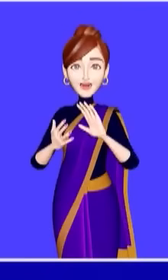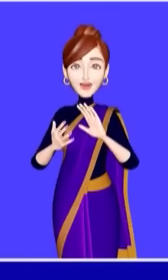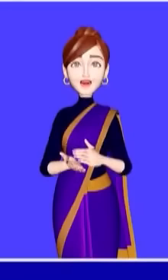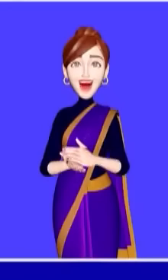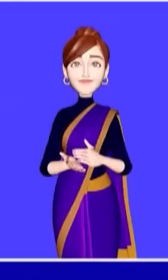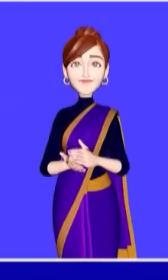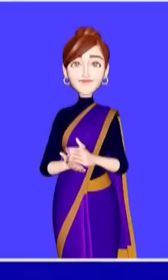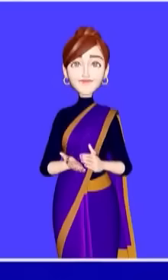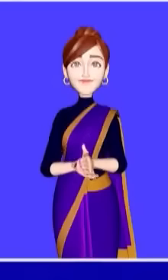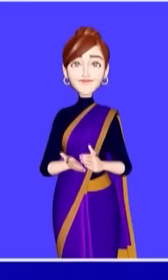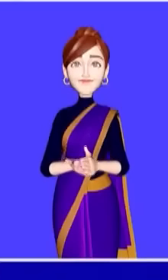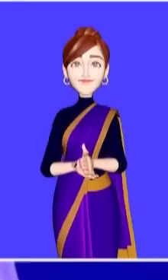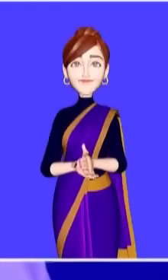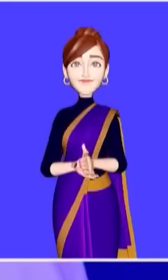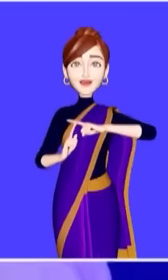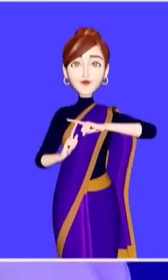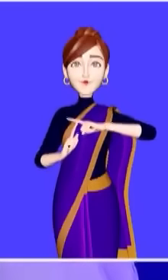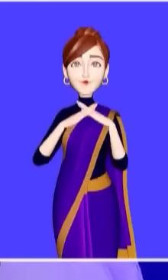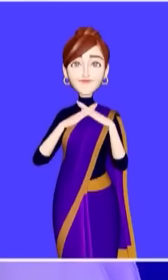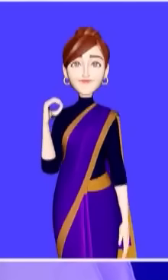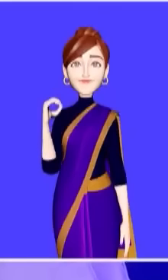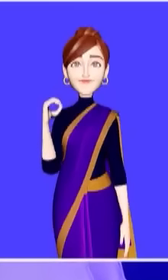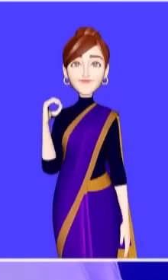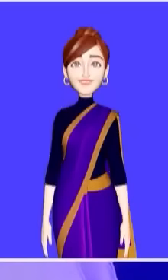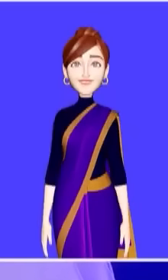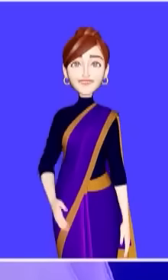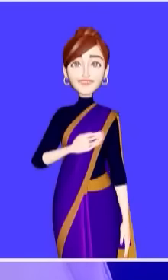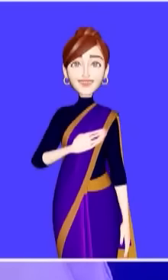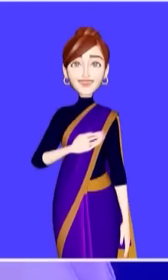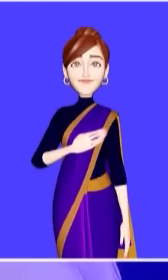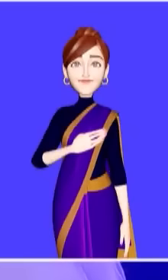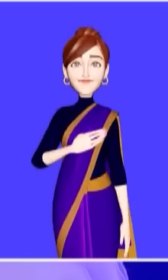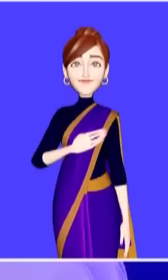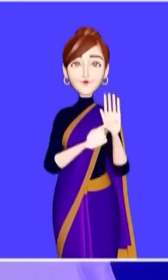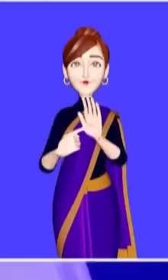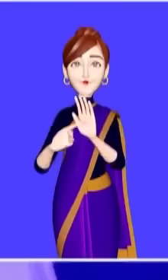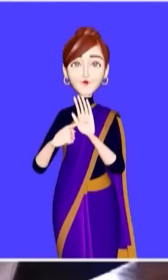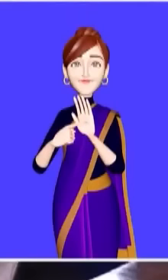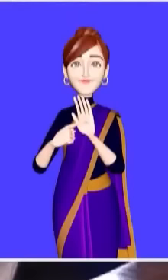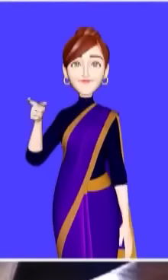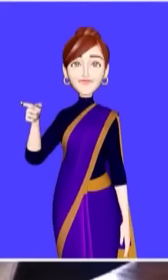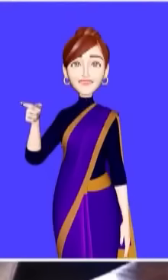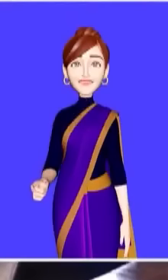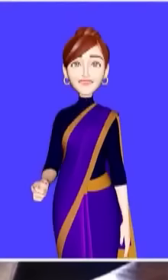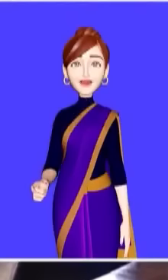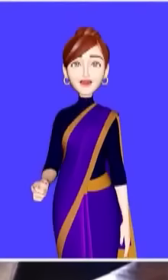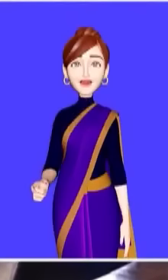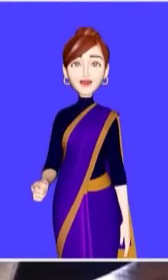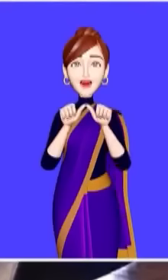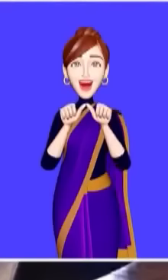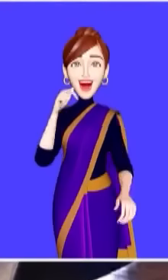डेप्थ और डाइवर्सिटी का भी प्रतिबिंब है। साथियों, भारत